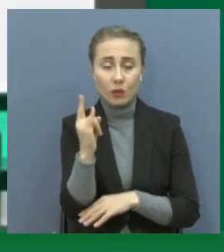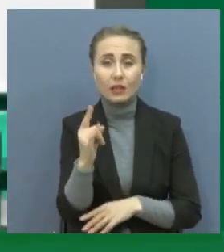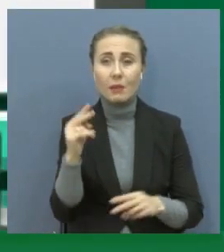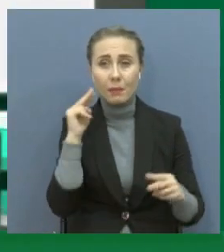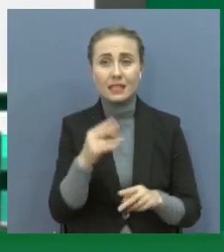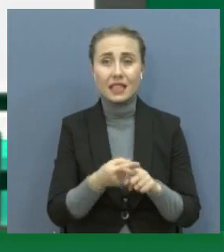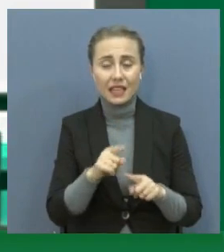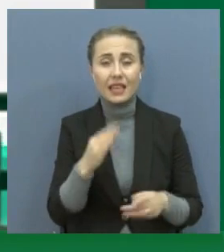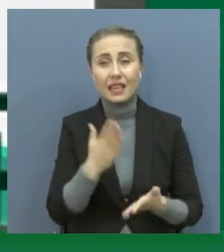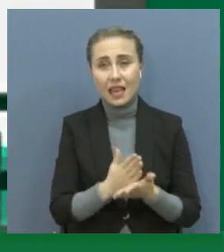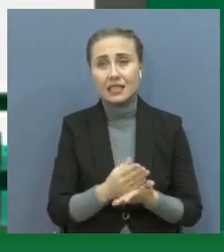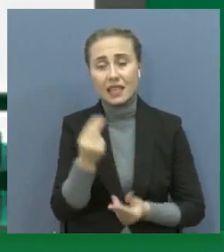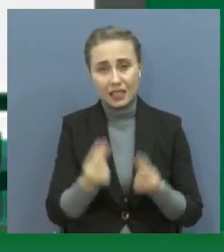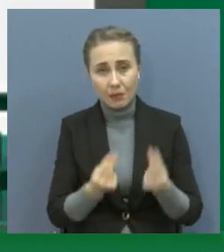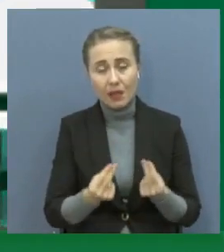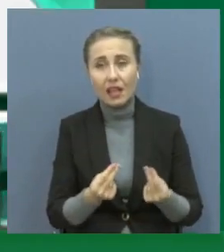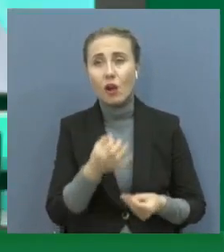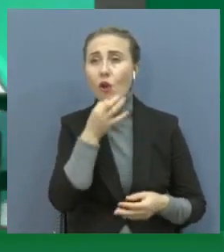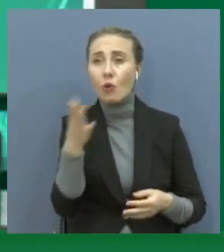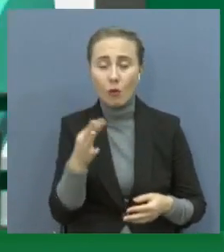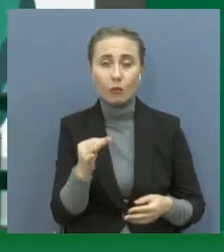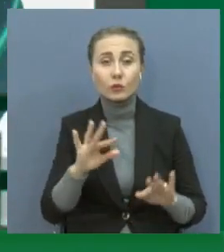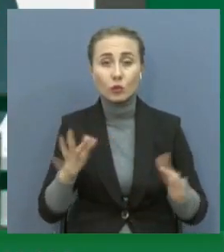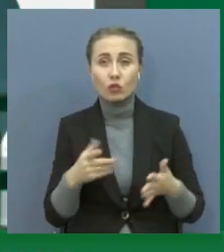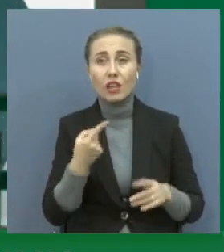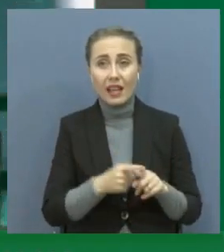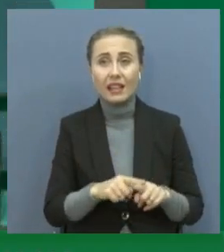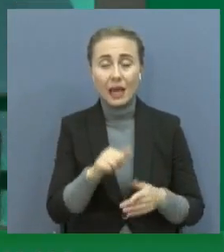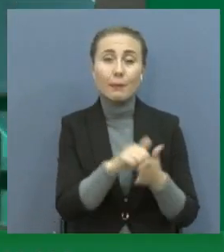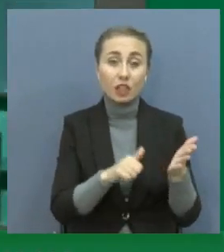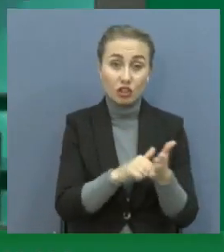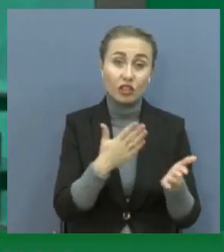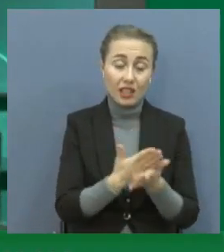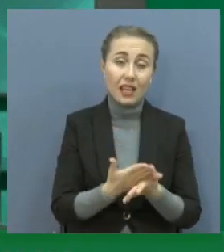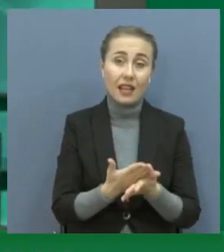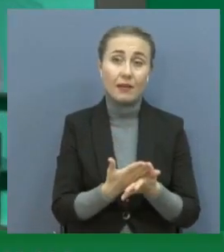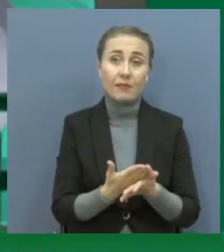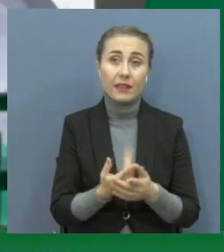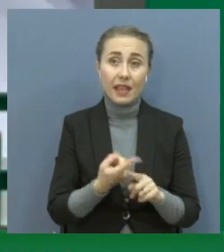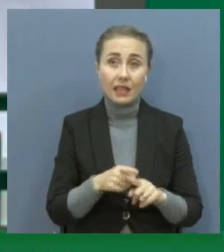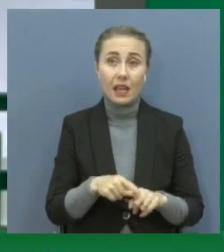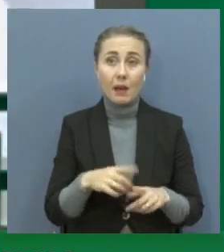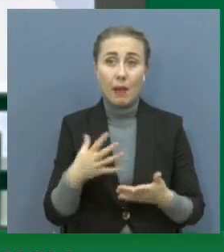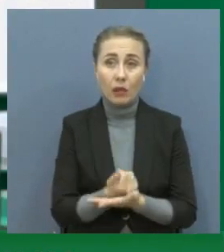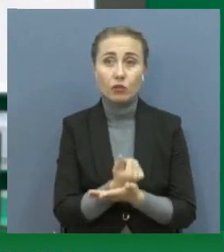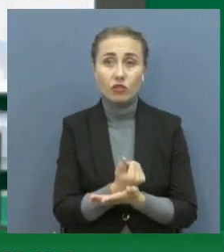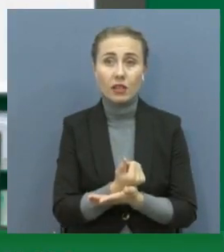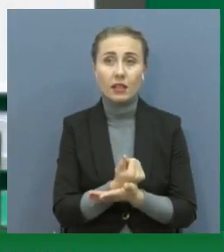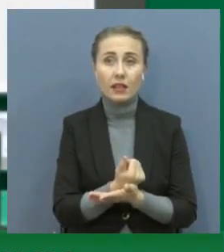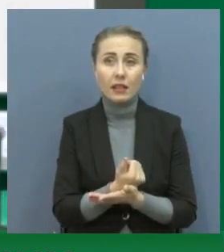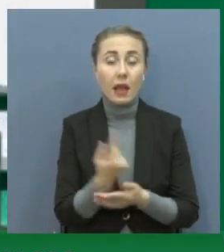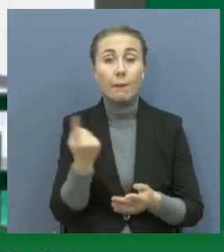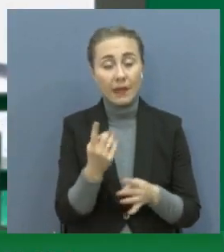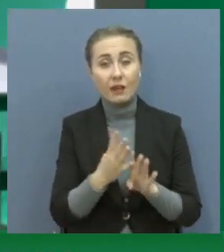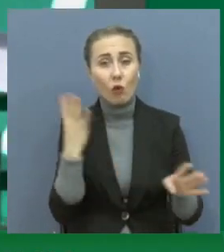признаки игромании, то в любом случае это какие-то свои причины. То есть получается, что... Это недостаток внимания, например, да? В